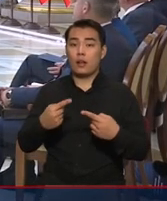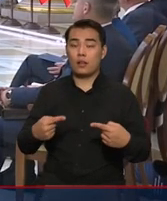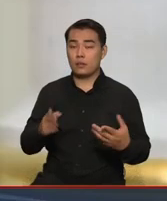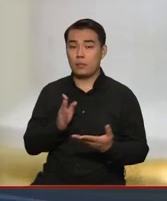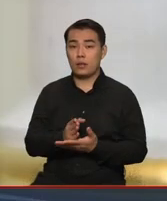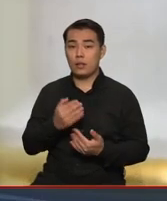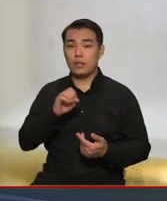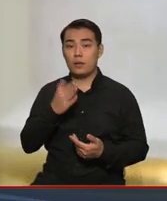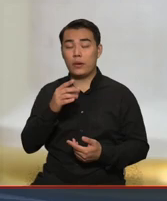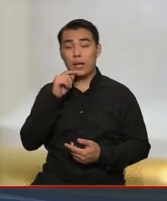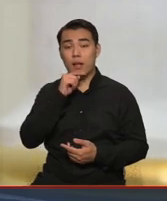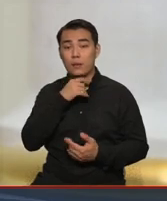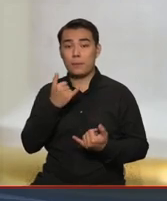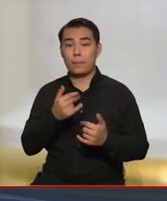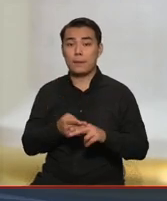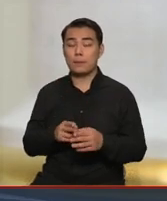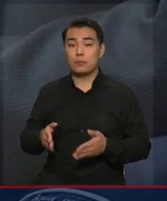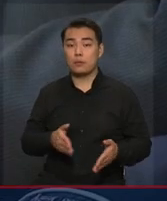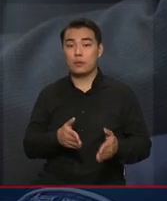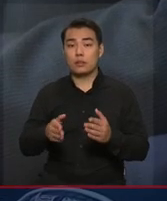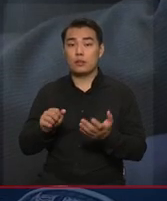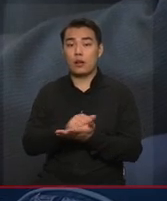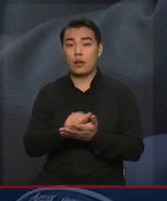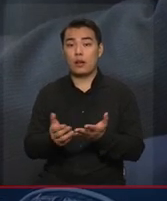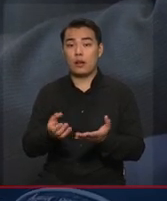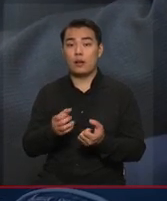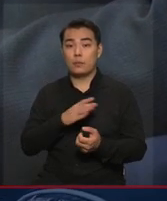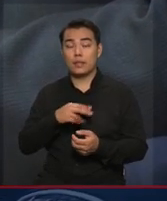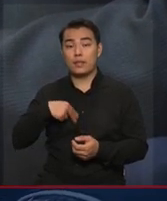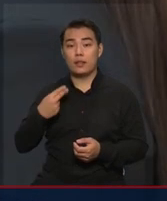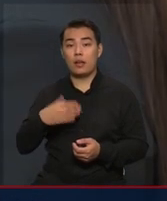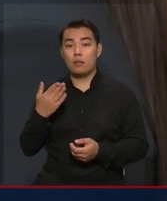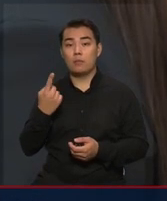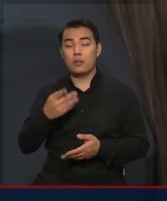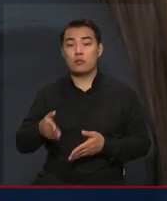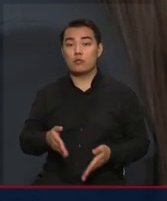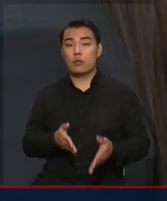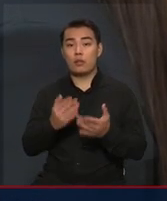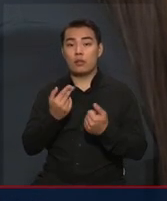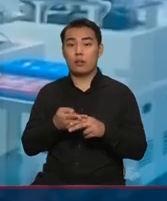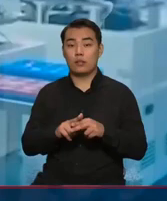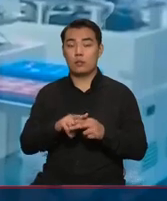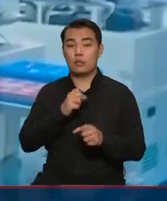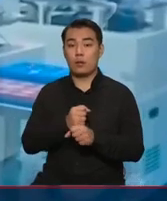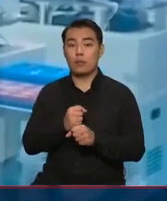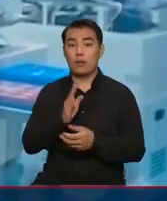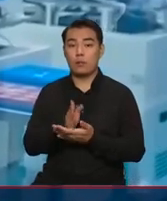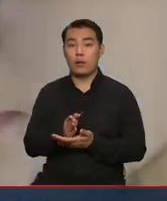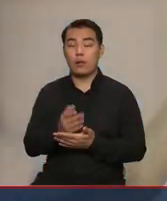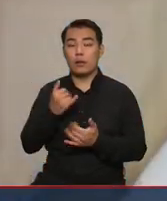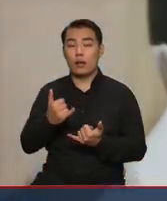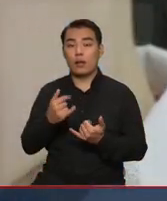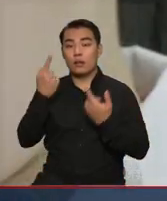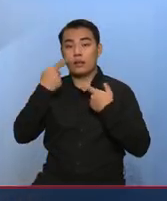мемлекеттер Еуразиялық экономикалық жол декларациясын қабылдады. Бұл Қытайдың бір белдеу, бір жол жаһандық бастамасымен ұштасады. ғылыми техникалық